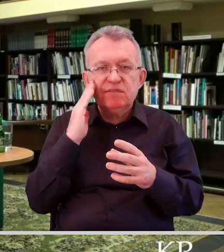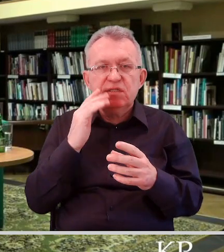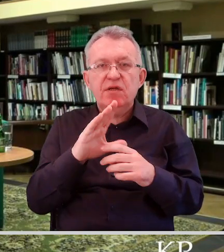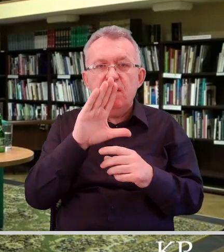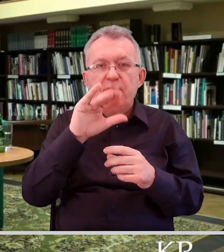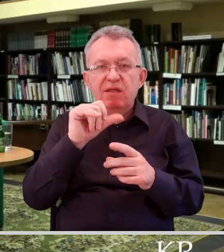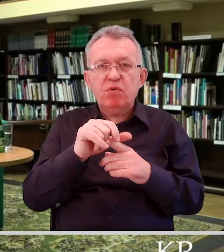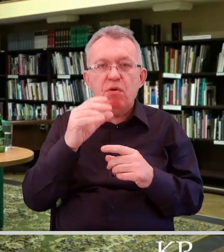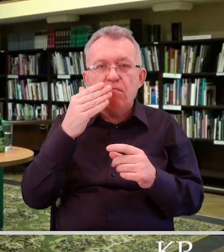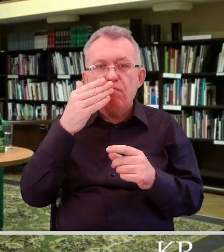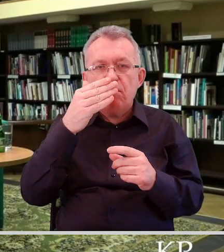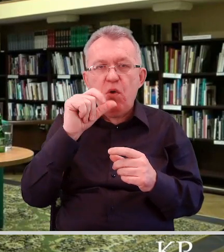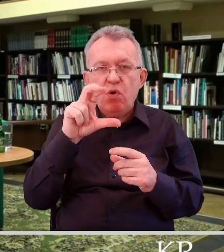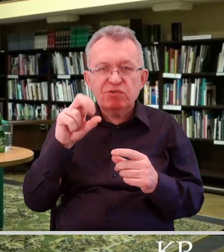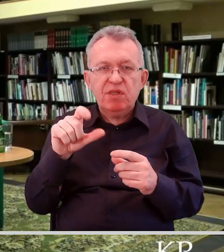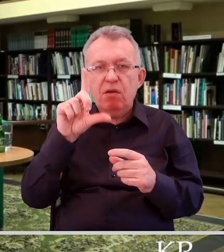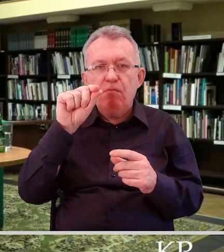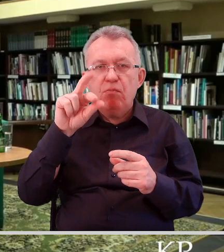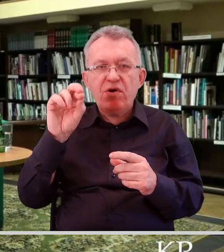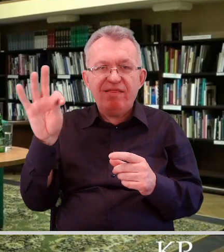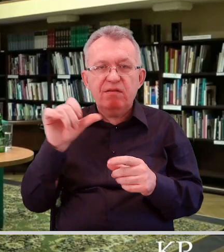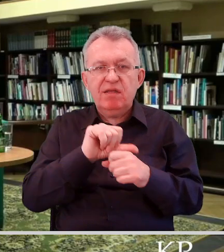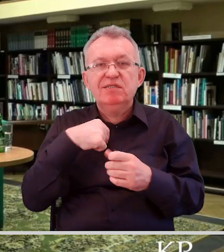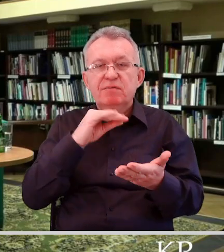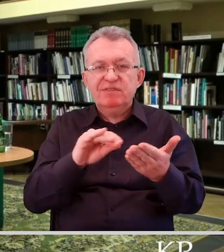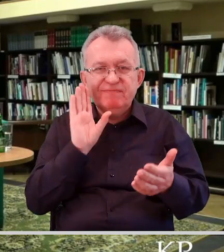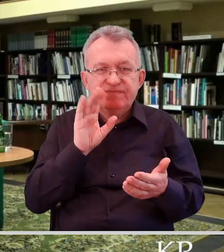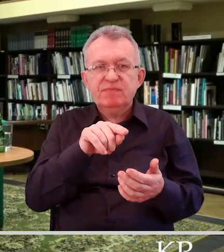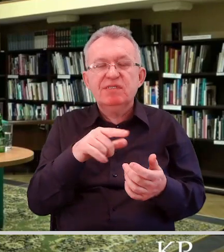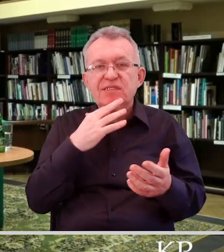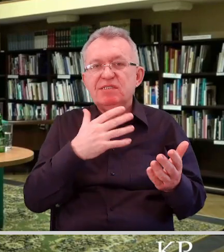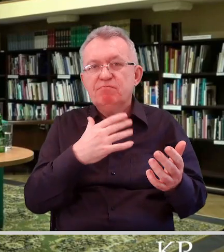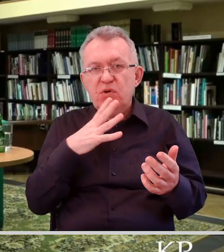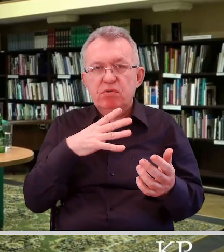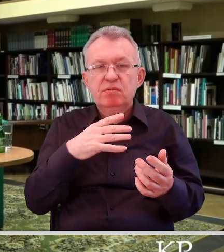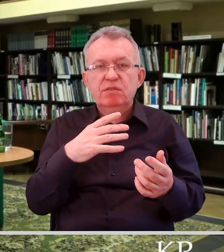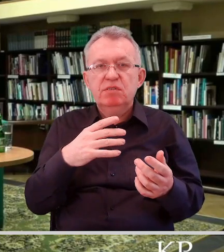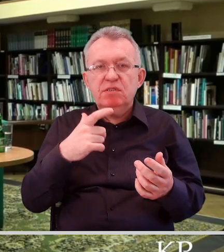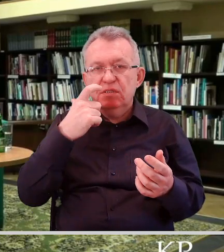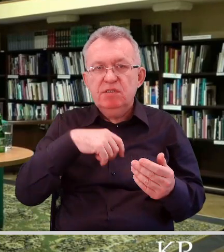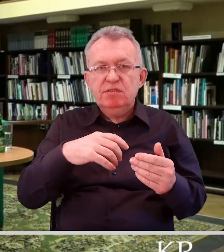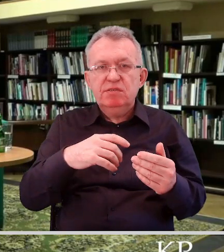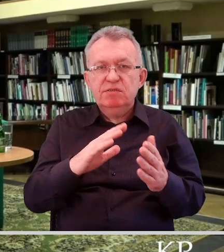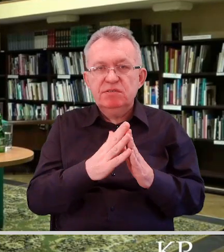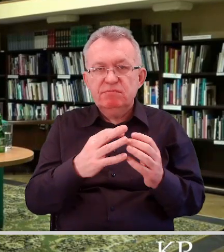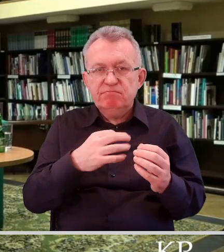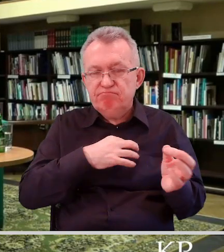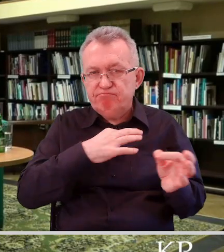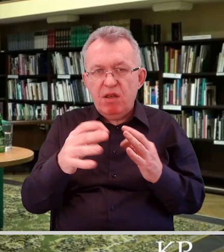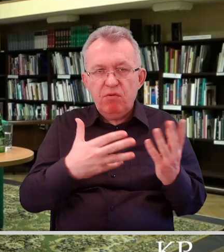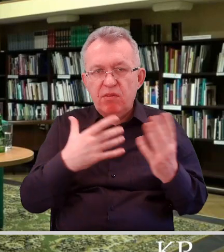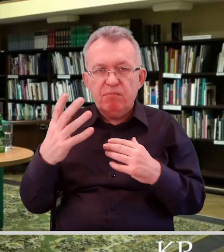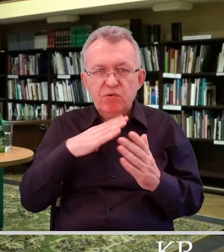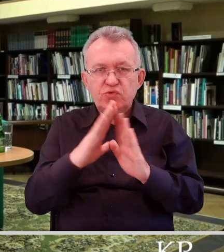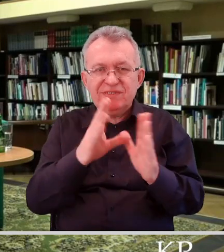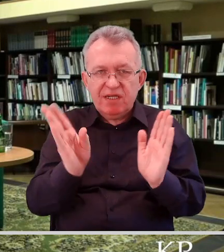beginek była Małgorzata Poret, której los tam opisuje, czyli spalona wraz ze swoją książką, bo napisała